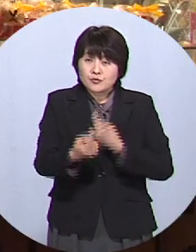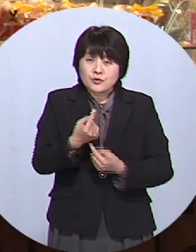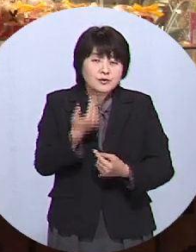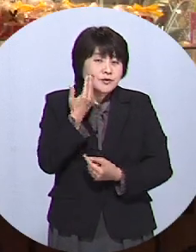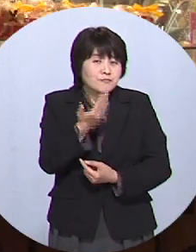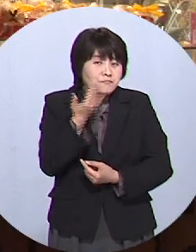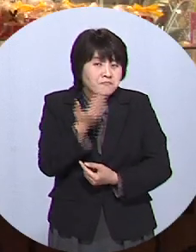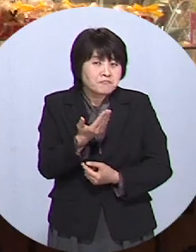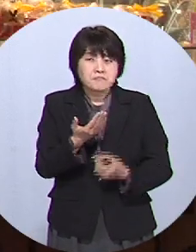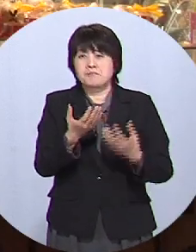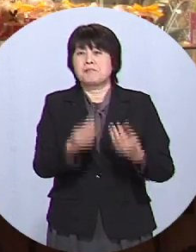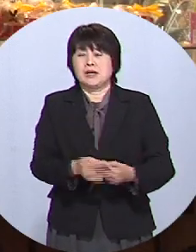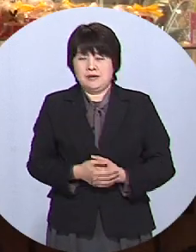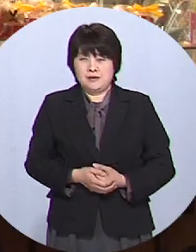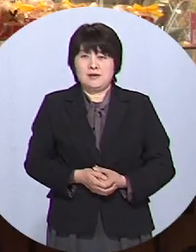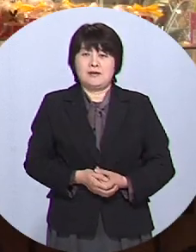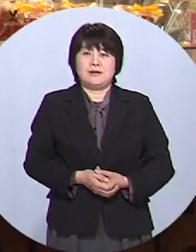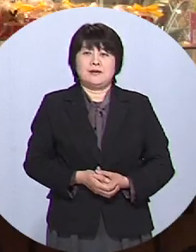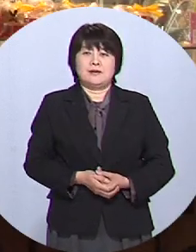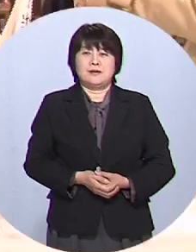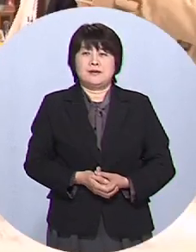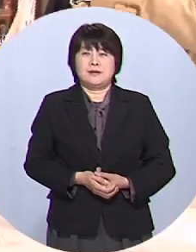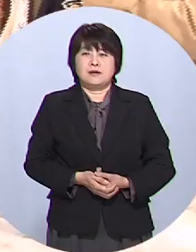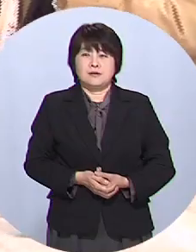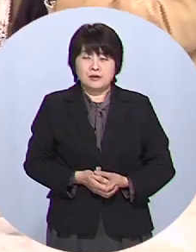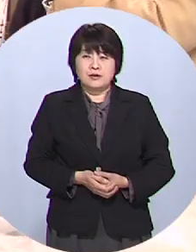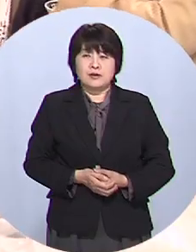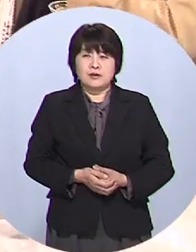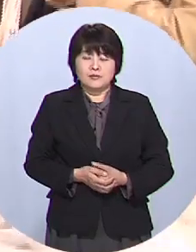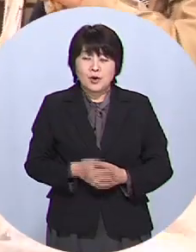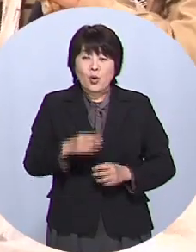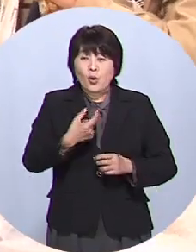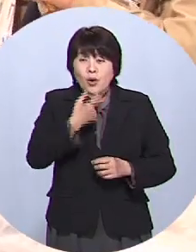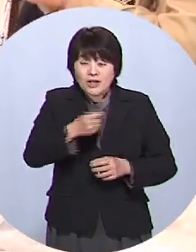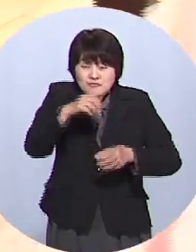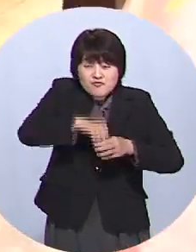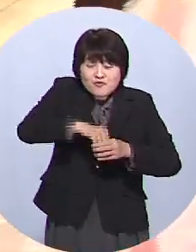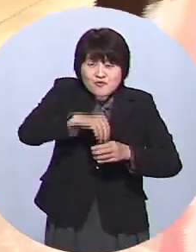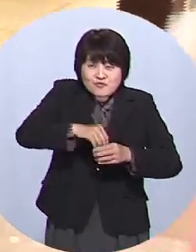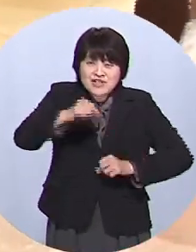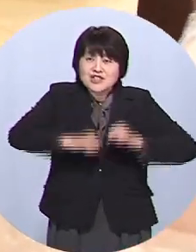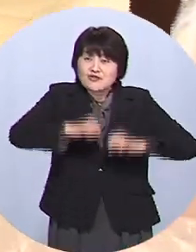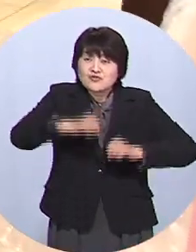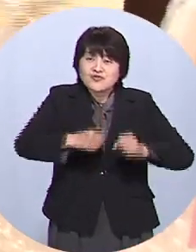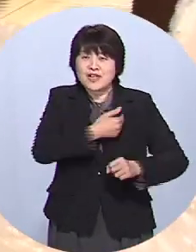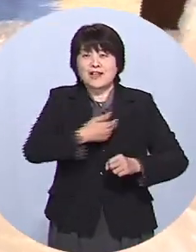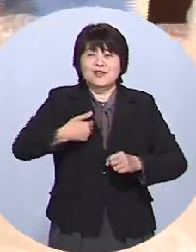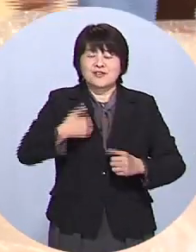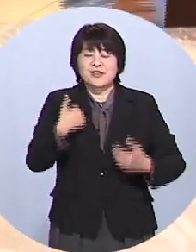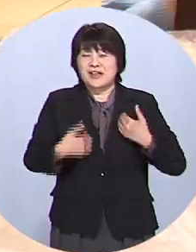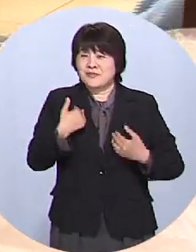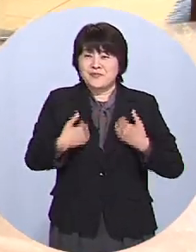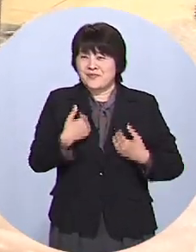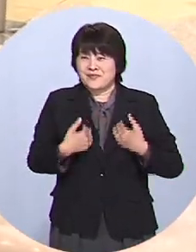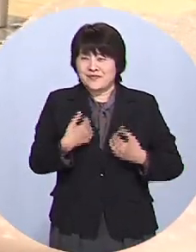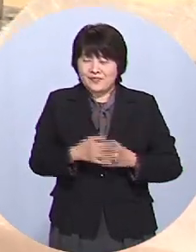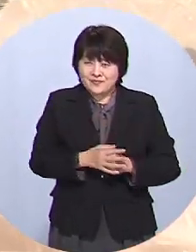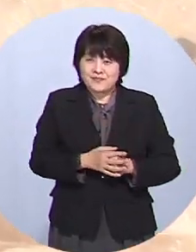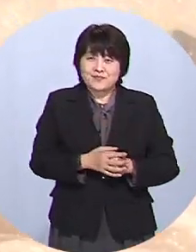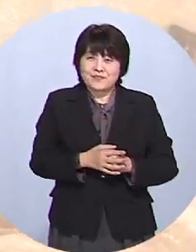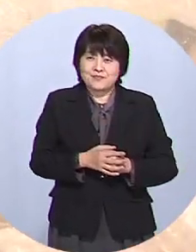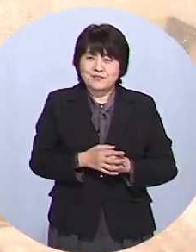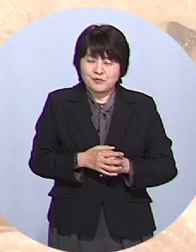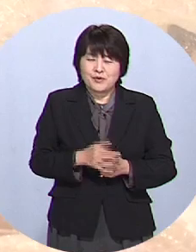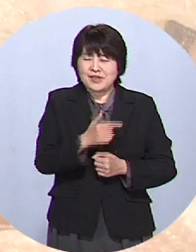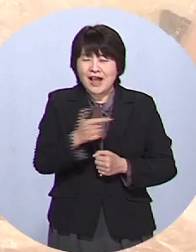聞いてみました。 すごい詰め放題ができるって聞いてたので楽しみに来ました。いつも大